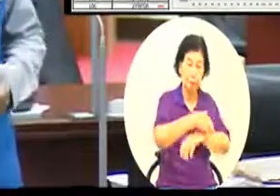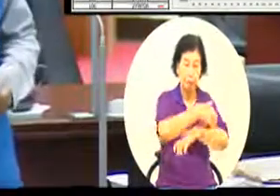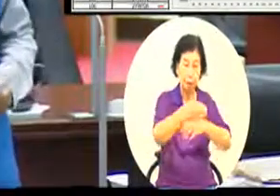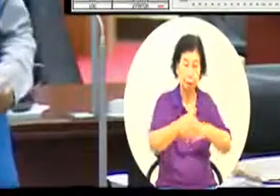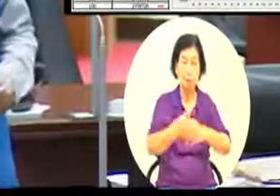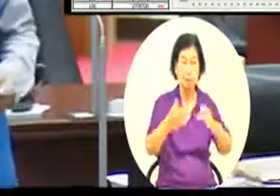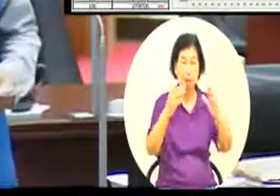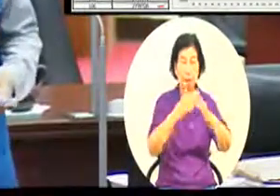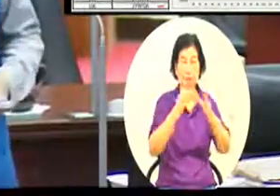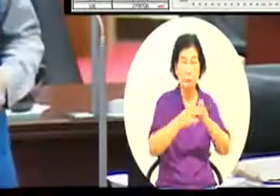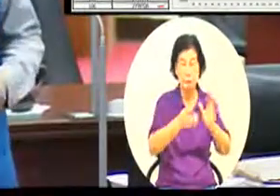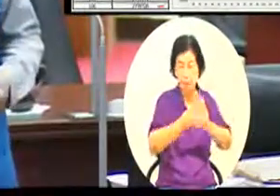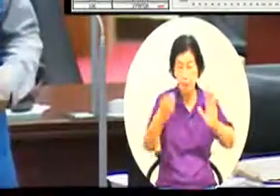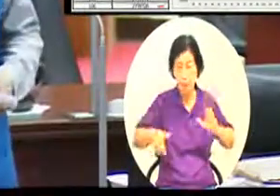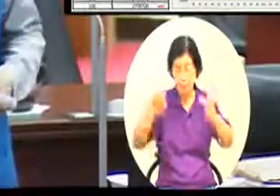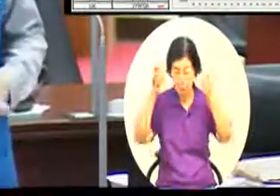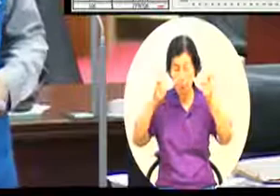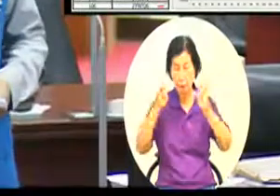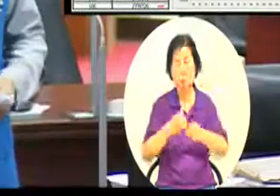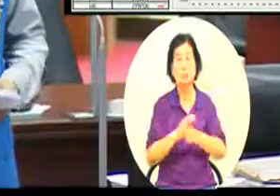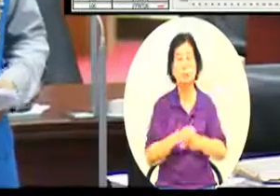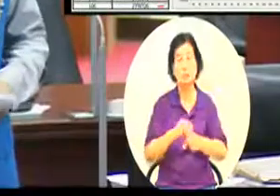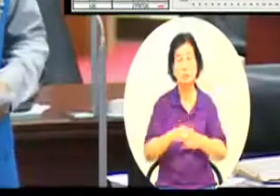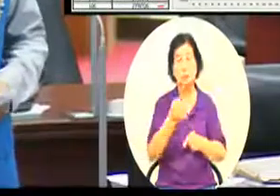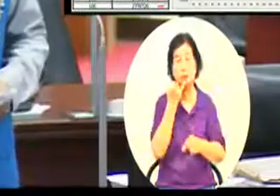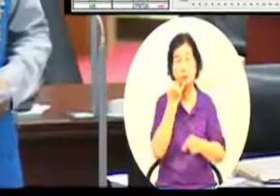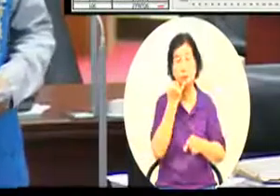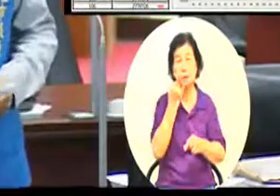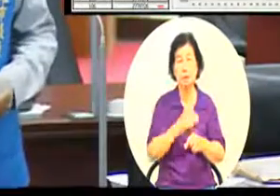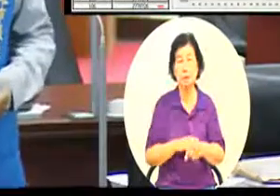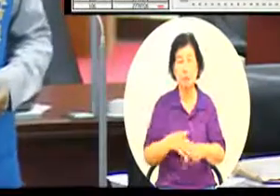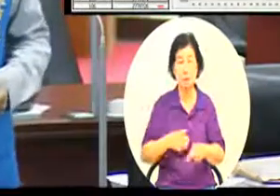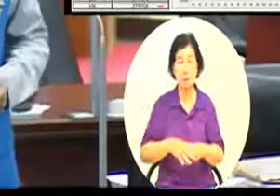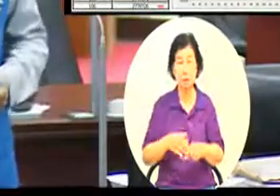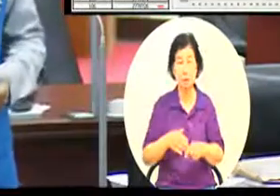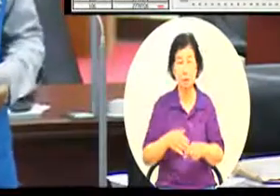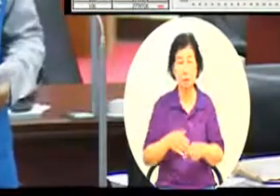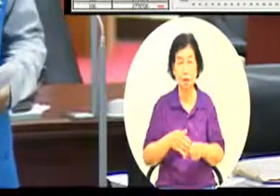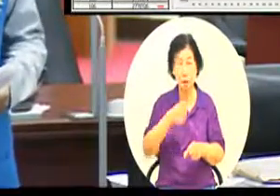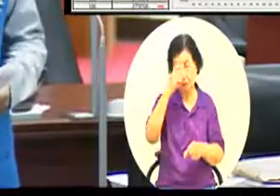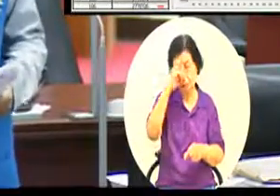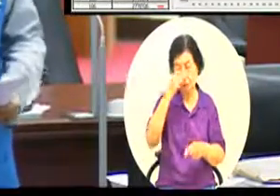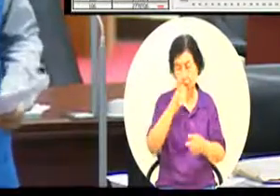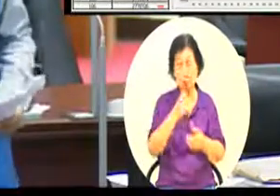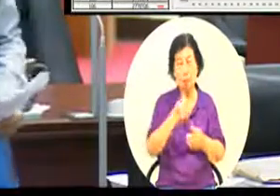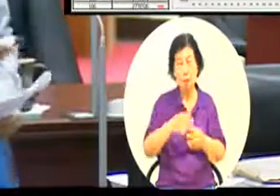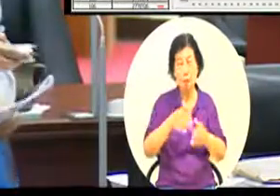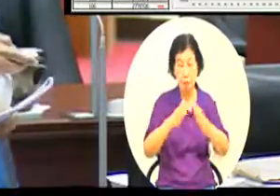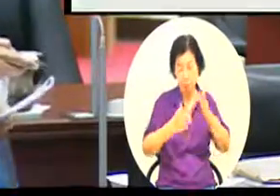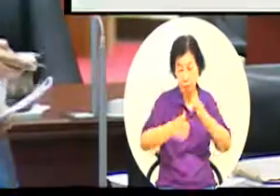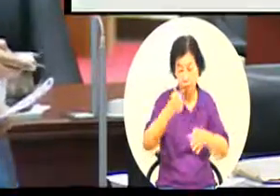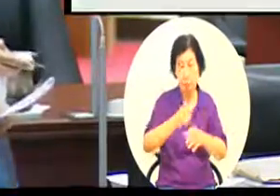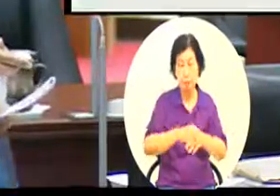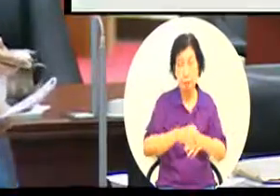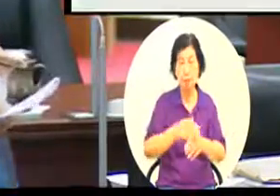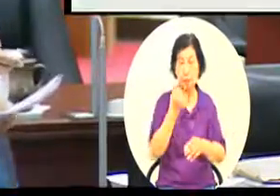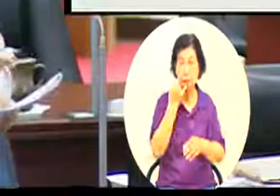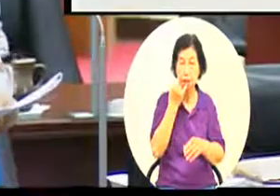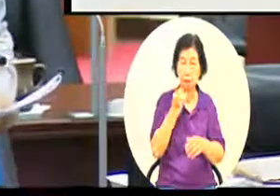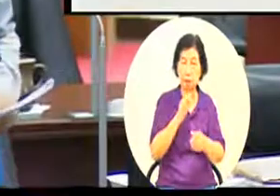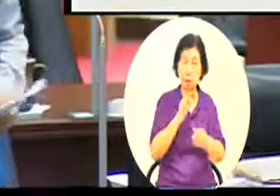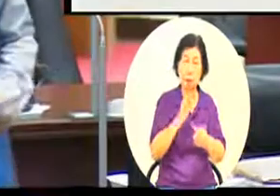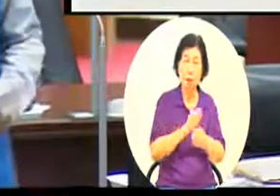以我拜托市长哈，针对我们招商的这个部分哈，能继续努力啊哈。接下来就